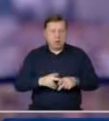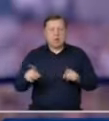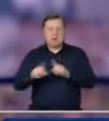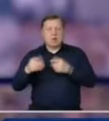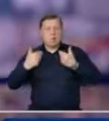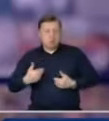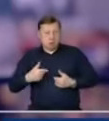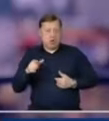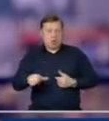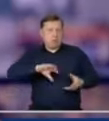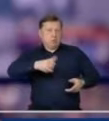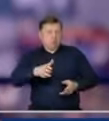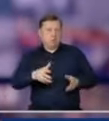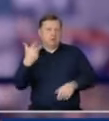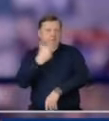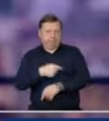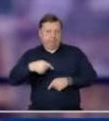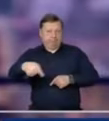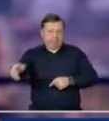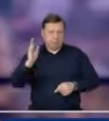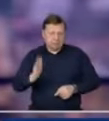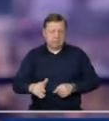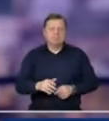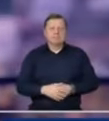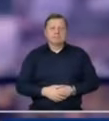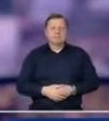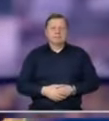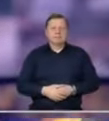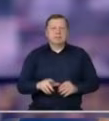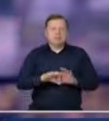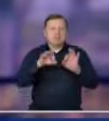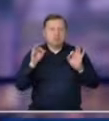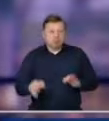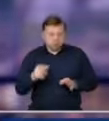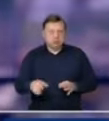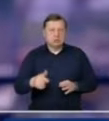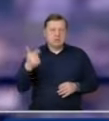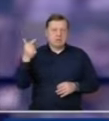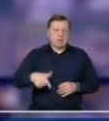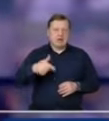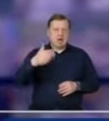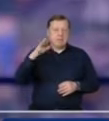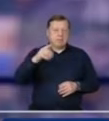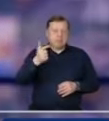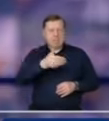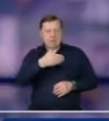mundurowe to kolejne grupy społeczne, które zostaną zaszczepione przeciw koronawirusowi. Do tej pory wykonano ponad 2,5 miliona